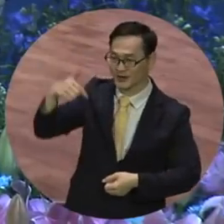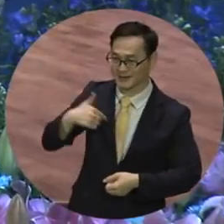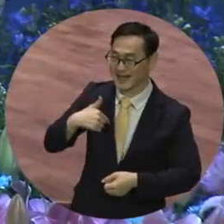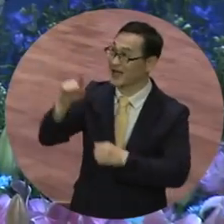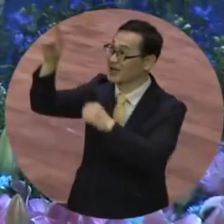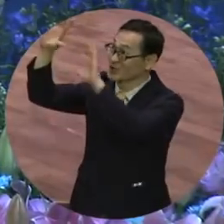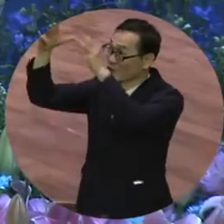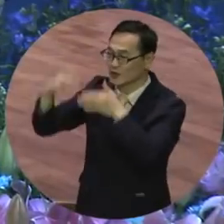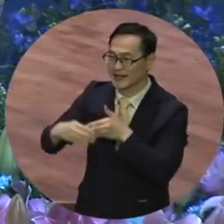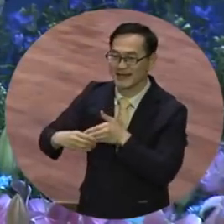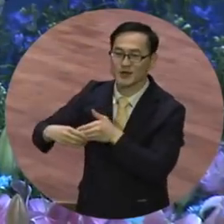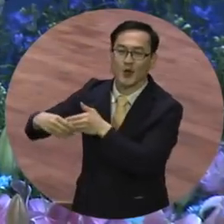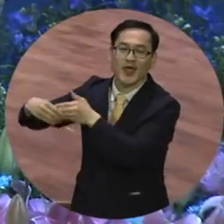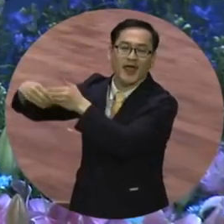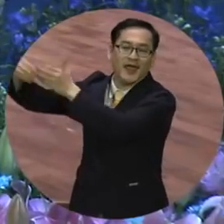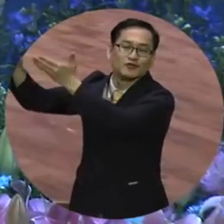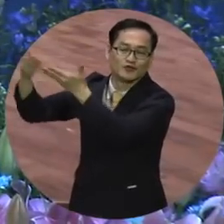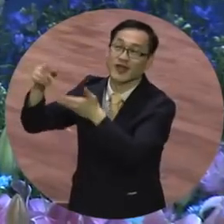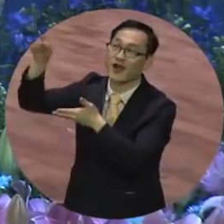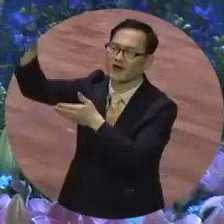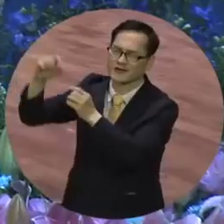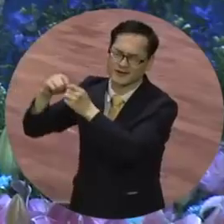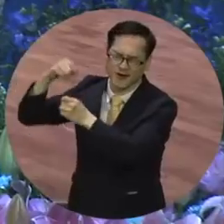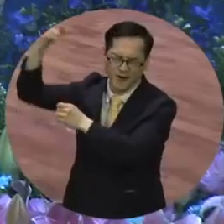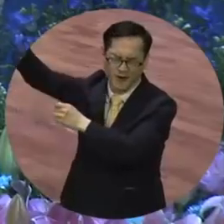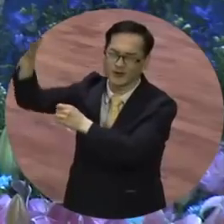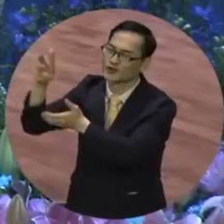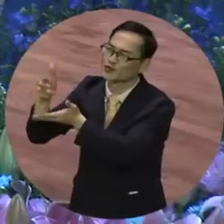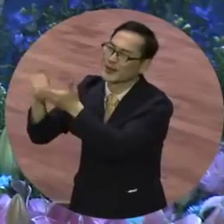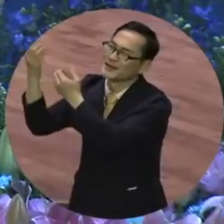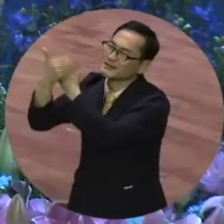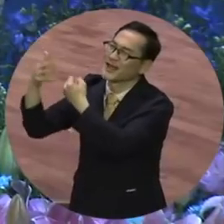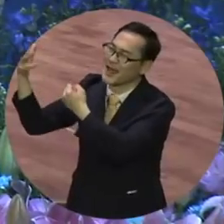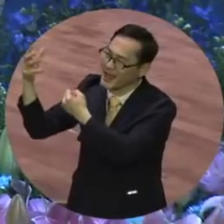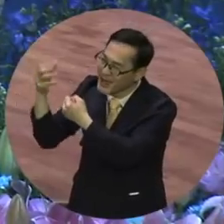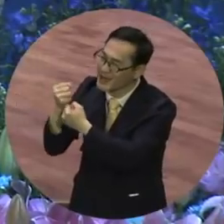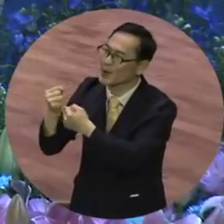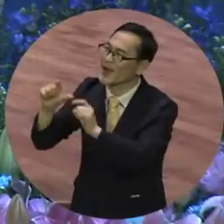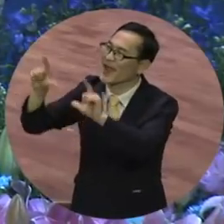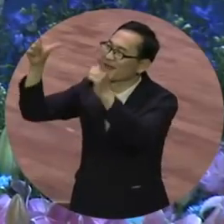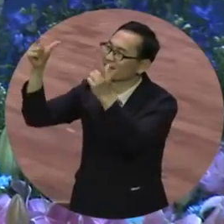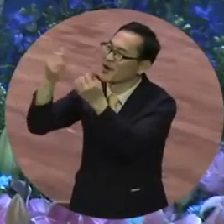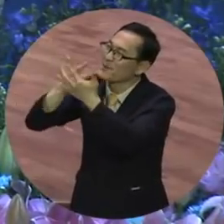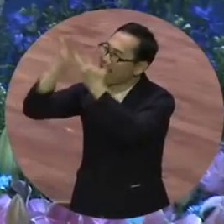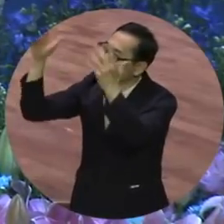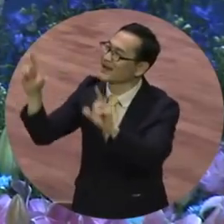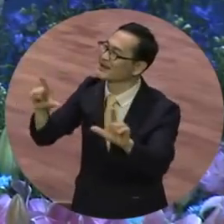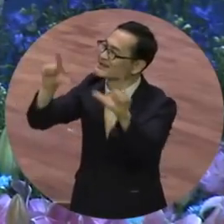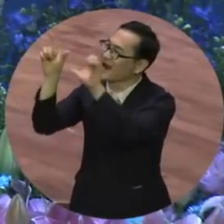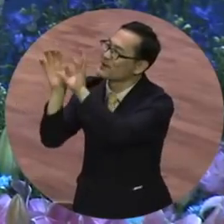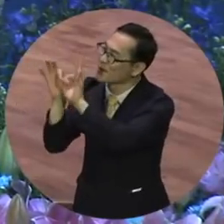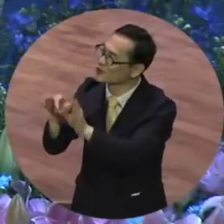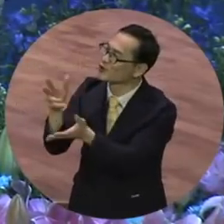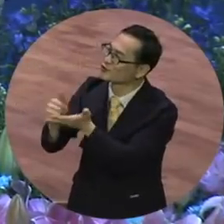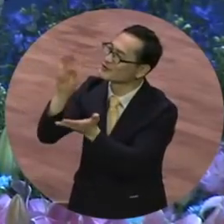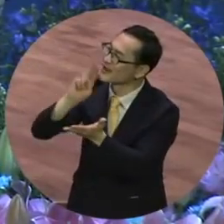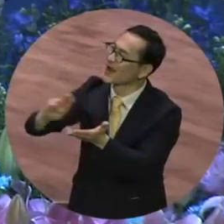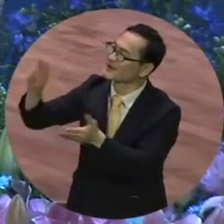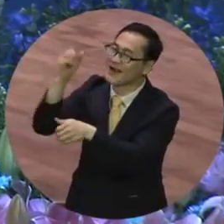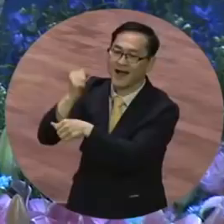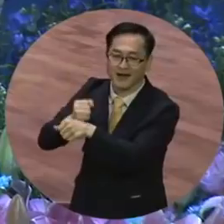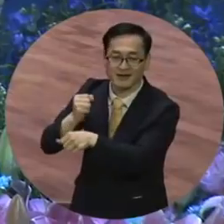본향에 인도해 주시리. 거기서 우리 영원히 주님의 은혜로 해처럼 밝게 살면서 주